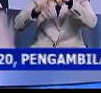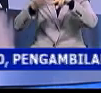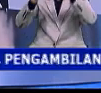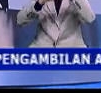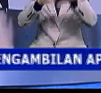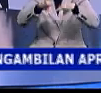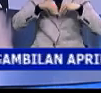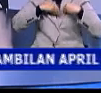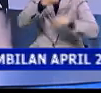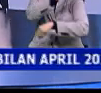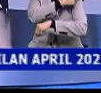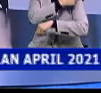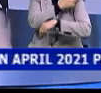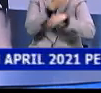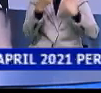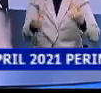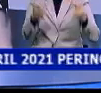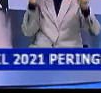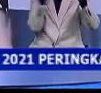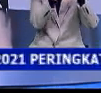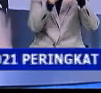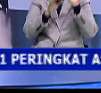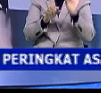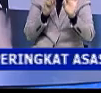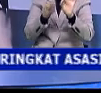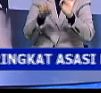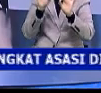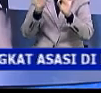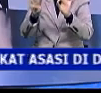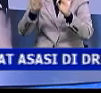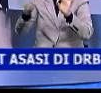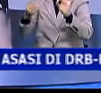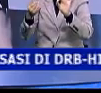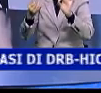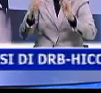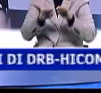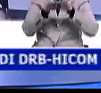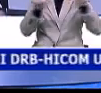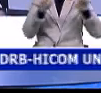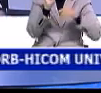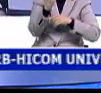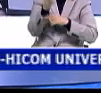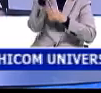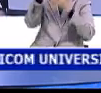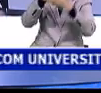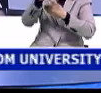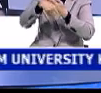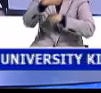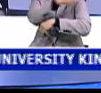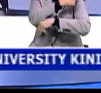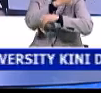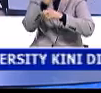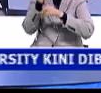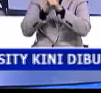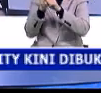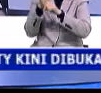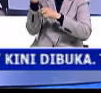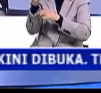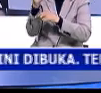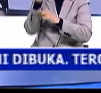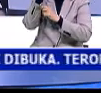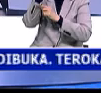Ini memandangkan sasaran 9.4 juta penerima fasa kedua program imunisasi COVID-19 yang